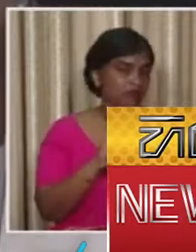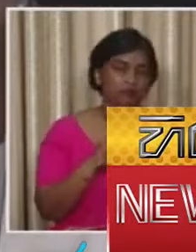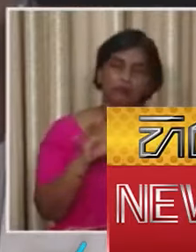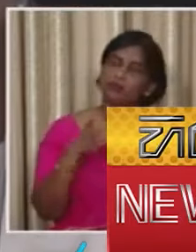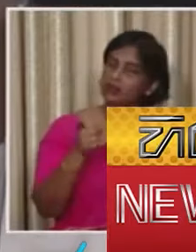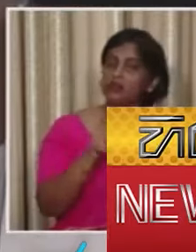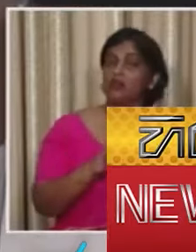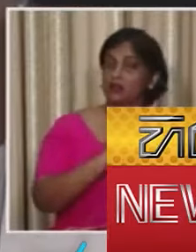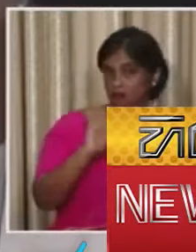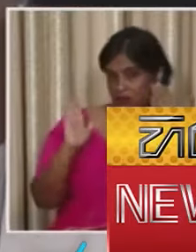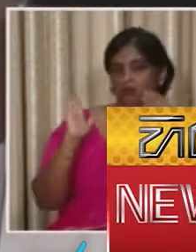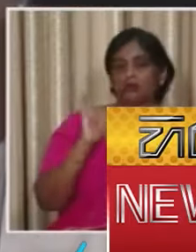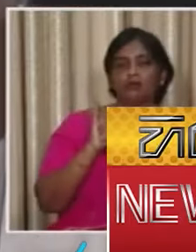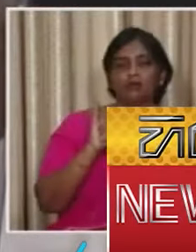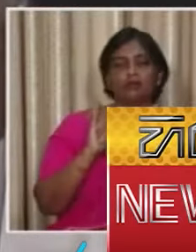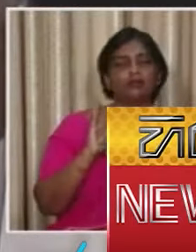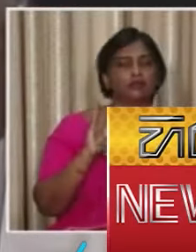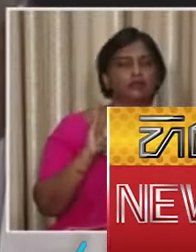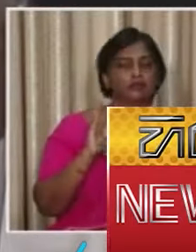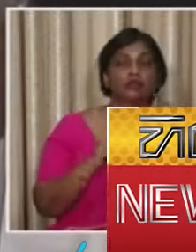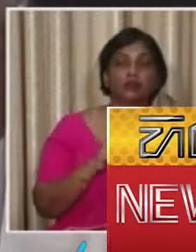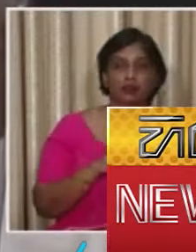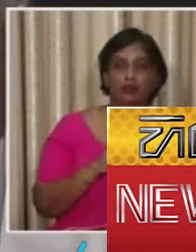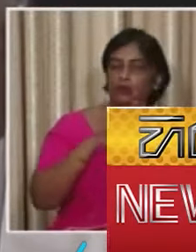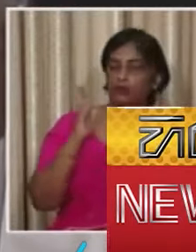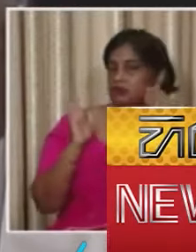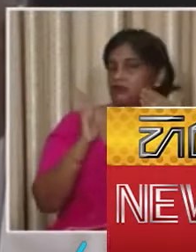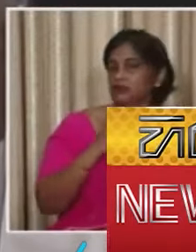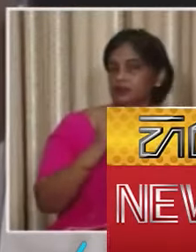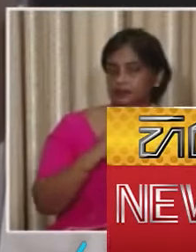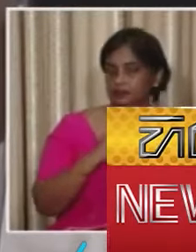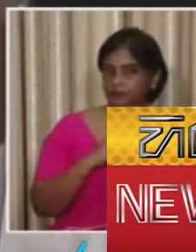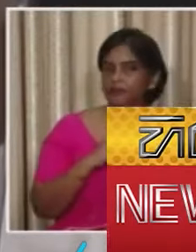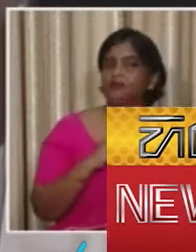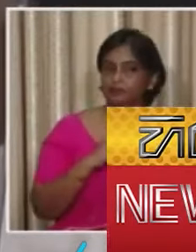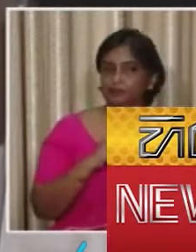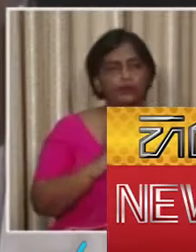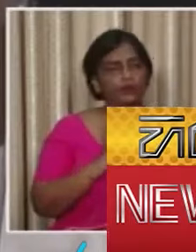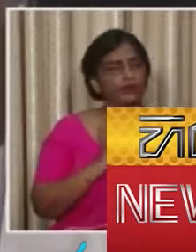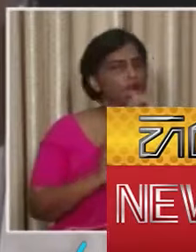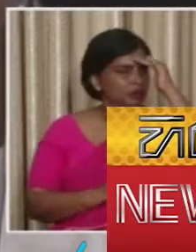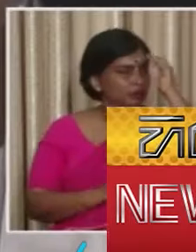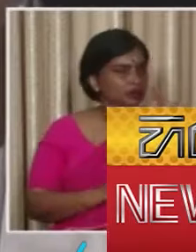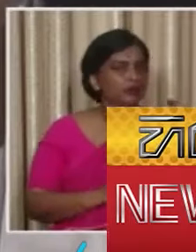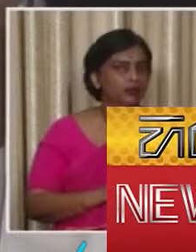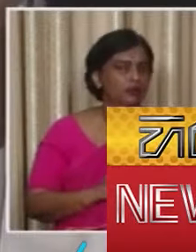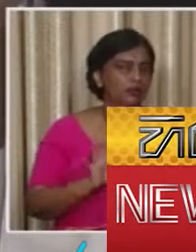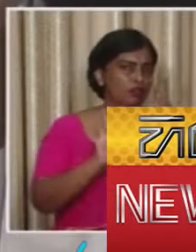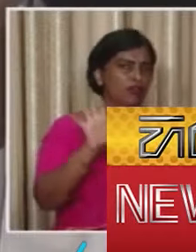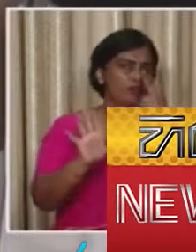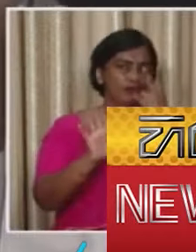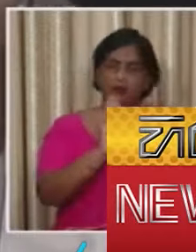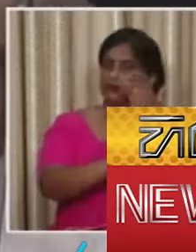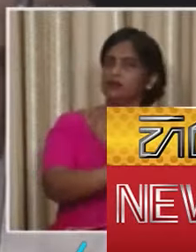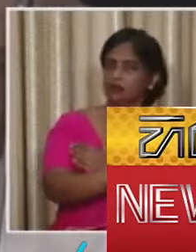එහෙම නැත්නම් රට වෙනුවෙන් පෙනී සිටිනවද යන්නගෙන ඔවුන් දැඩි ලෙස අවධානය යොමු කර තිබෙනවා. ගරු කතානායකතුමනි, මීට අවුරුදු දෙකකට